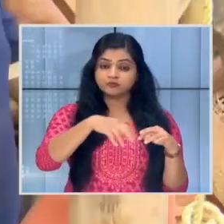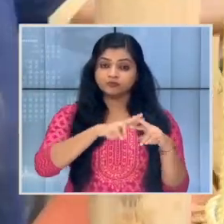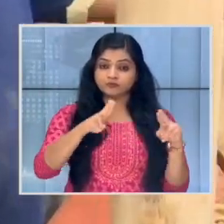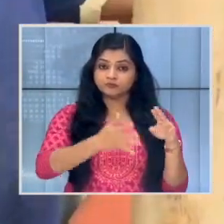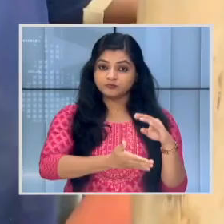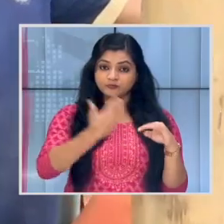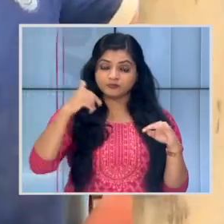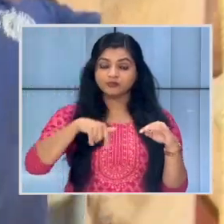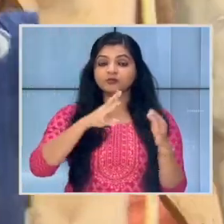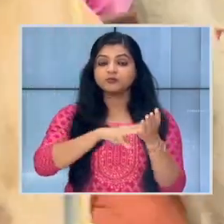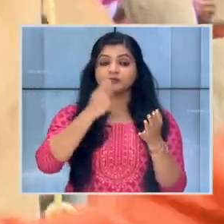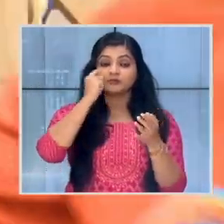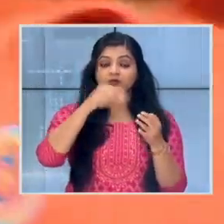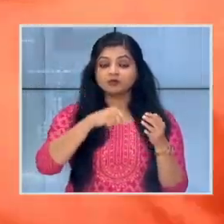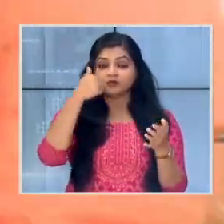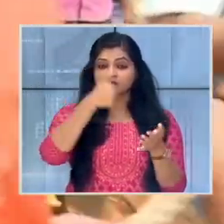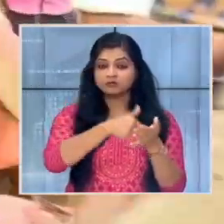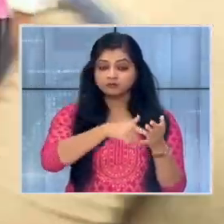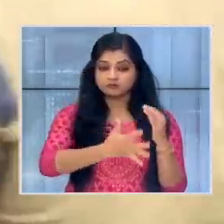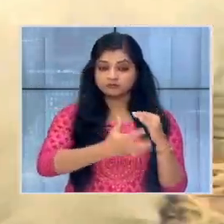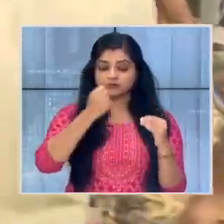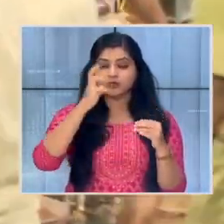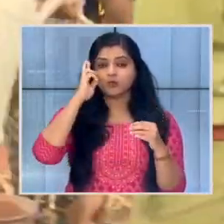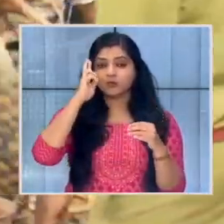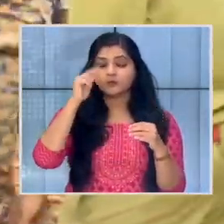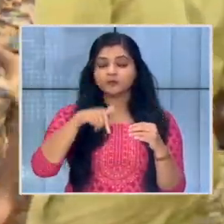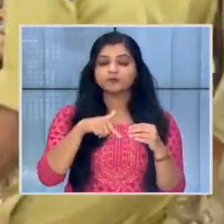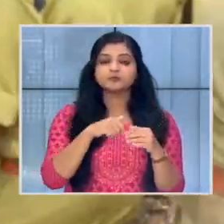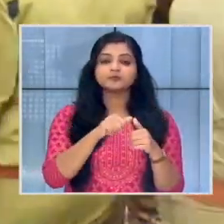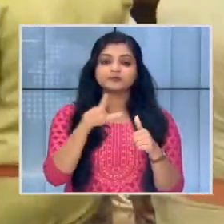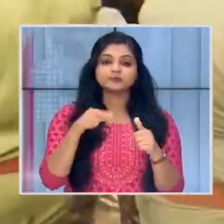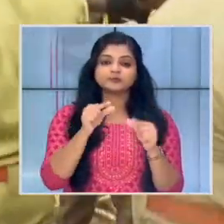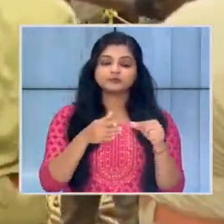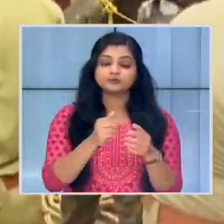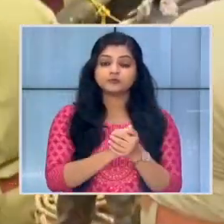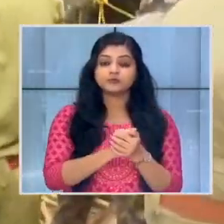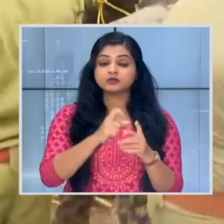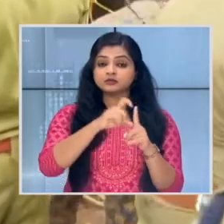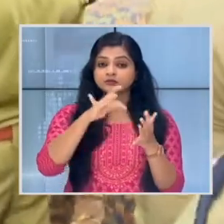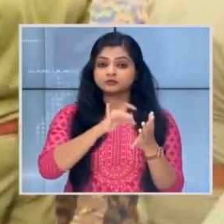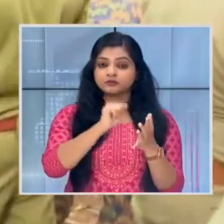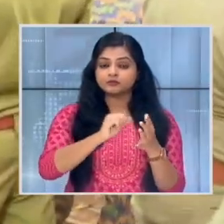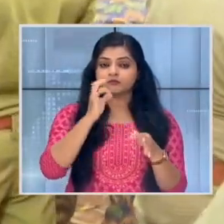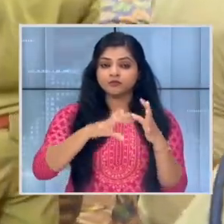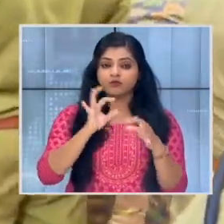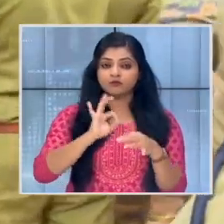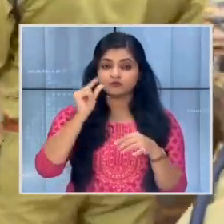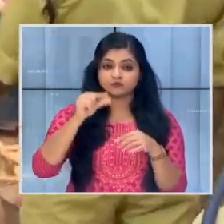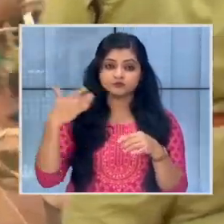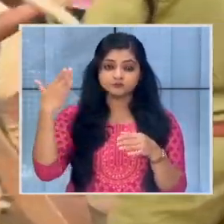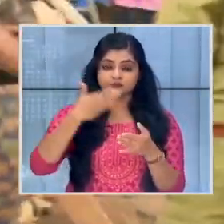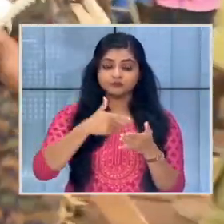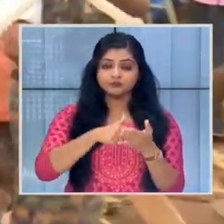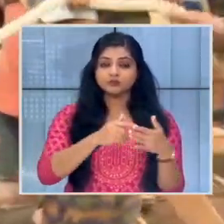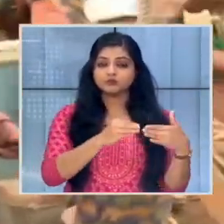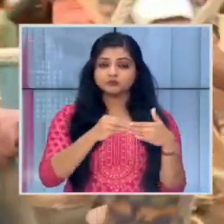പുറത്തേക്ക് എത്തിച്ച് മഹാരാജനെ ഏറ്റവും എളുപ്പത്തിൽ തന്നെ കണ്ടെത്താൻ കഴിയുമെന്നുള്ളൊരു പ്രതീക്ഷയാണുള്ളത്. ഇതിന് ജില്ലാ ഫയർ ഓഫീസർ ഉൾപ്പെടെയുള്ളവർ ഇവിടെ നിന്ന് നേതൃത്വം